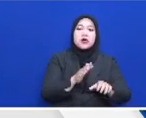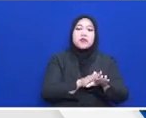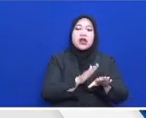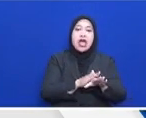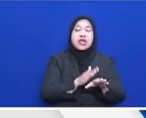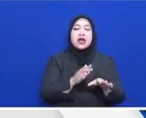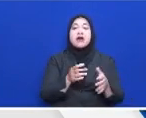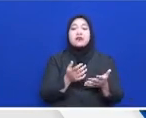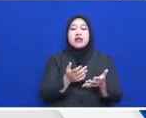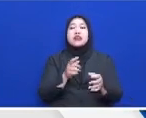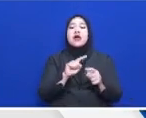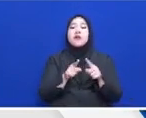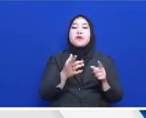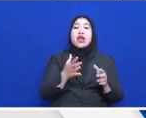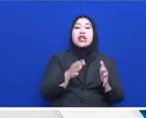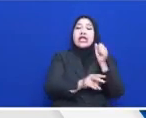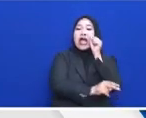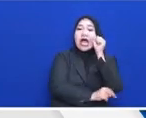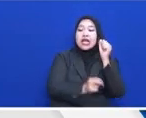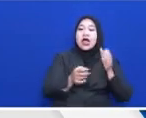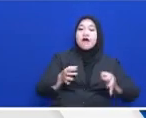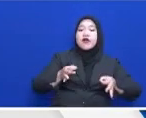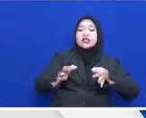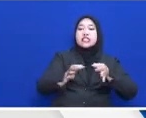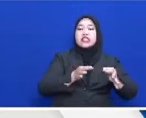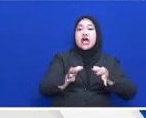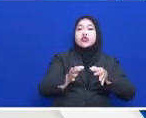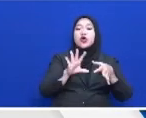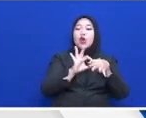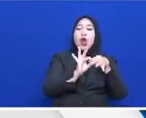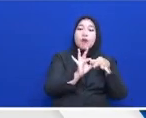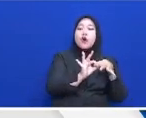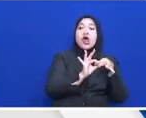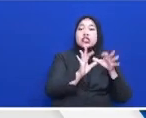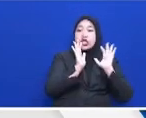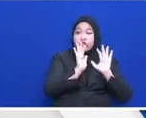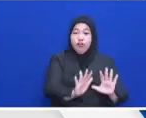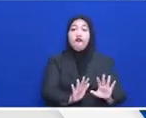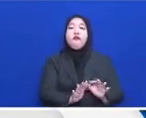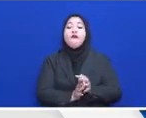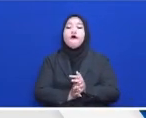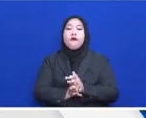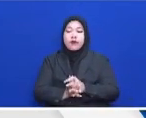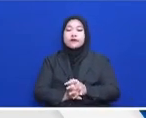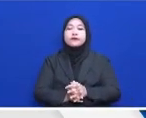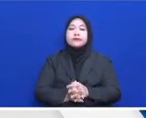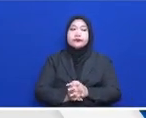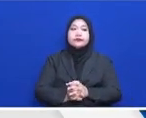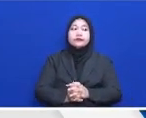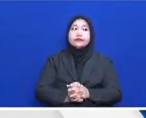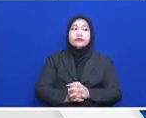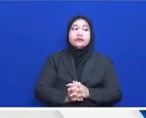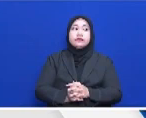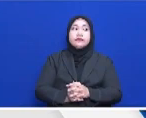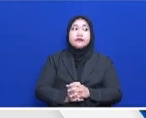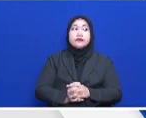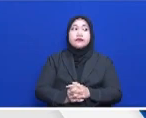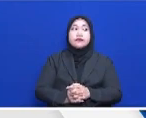menjadi fasilitator dan kita kolaborasi. Itu Pak yang terkait dengan kebudayaan. Dan